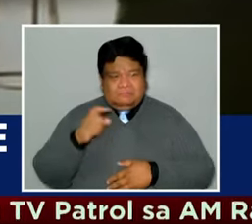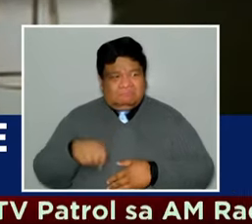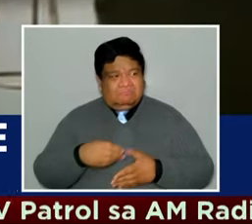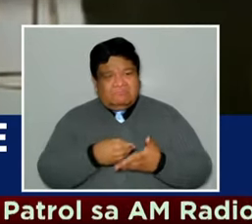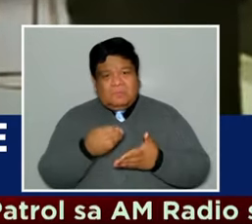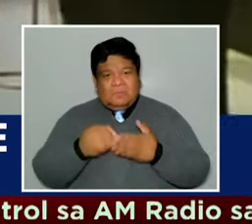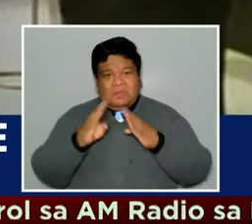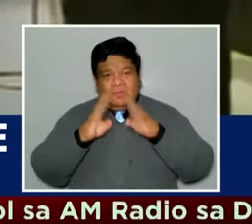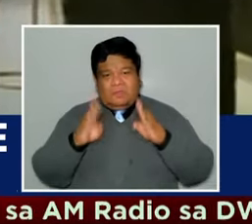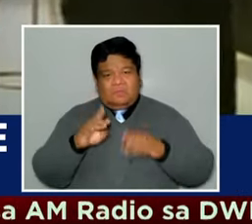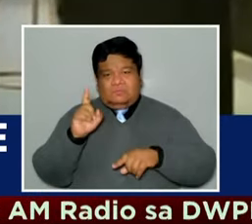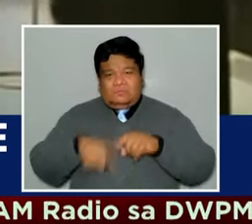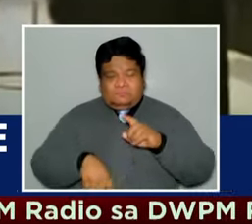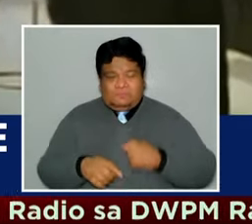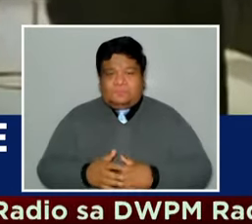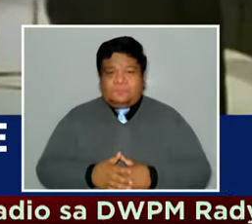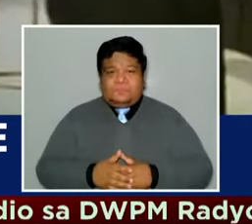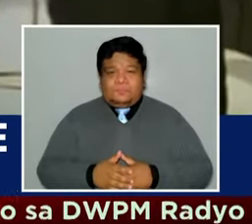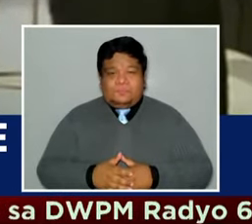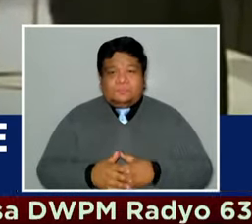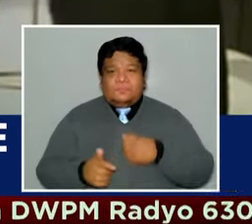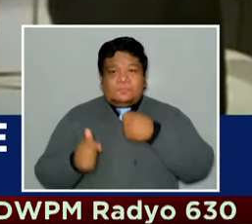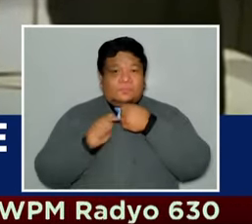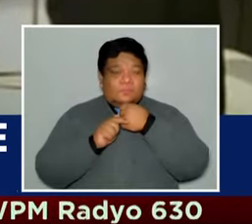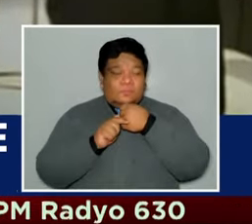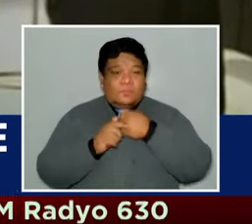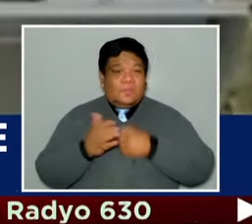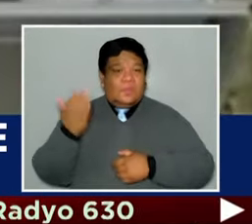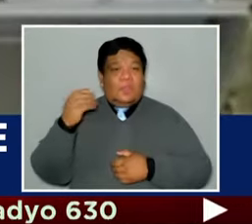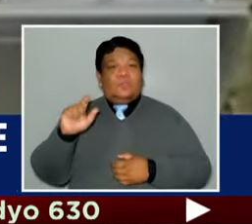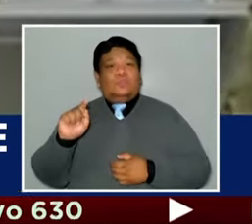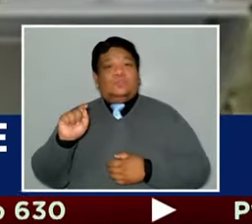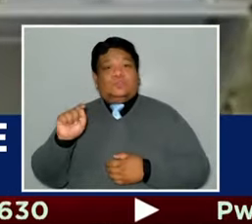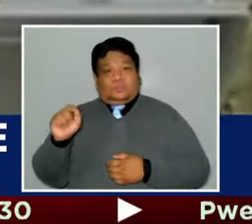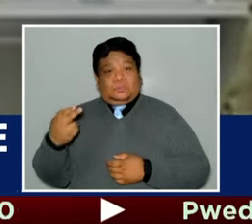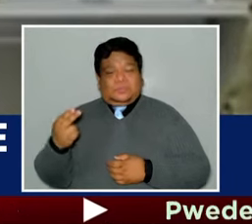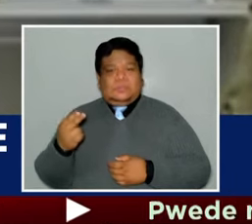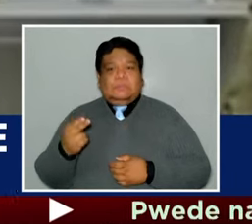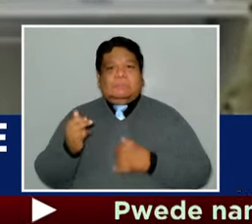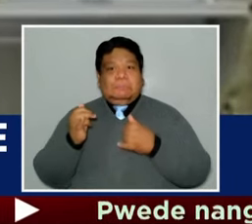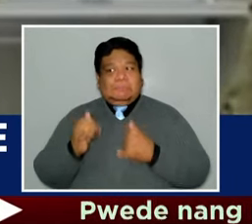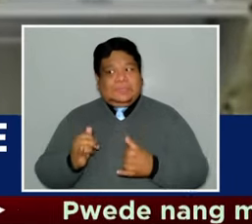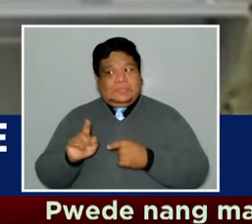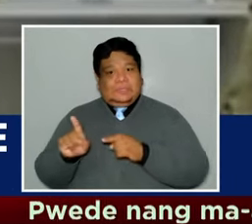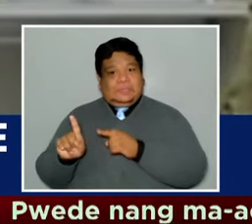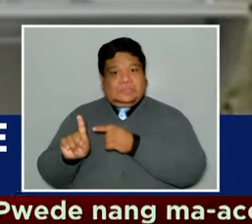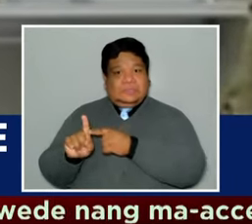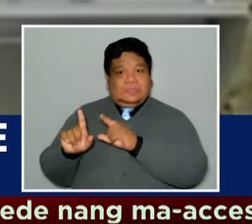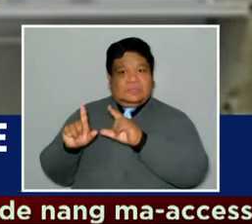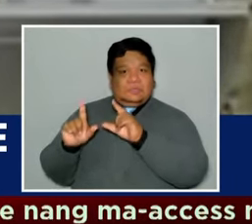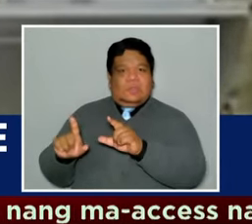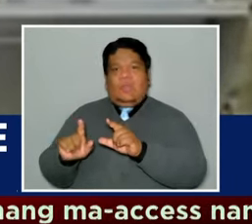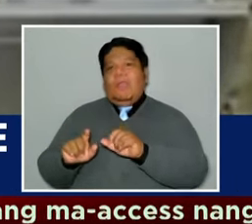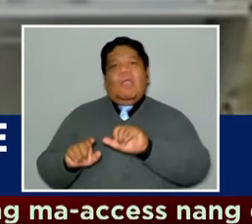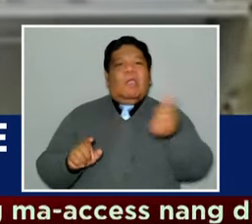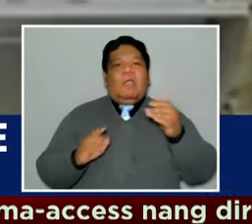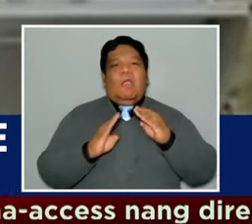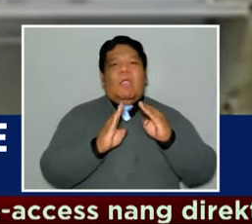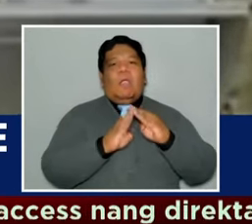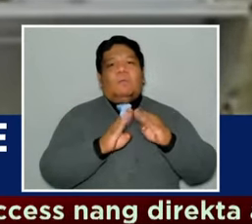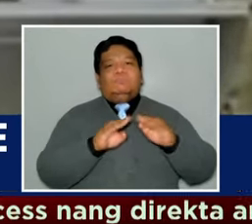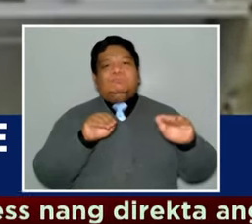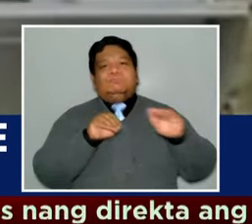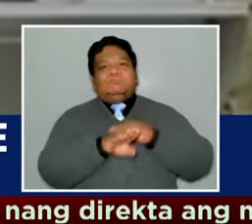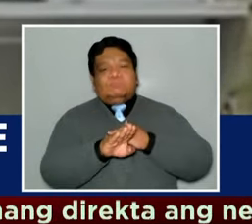Webes na nakaraang linggo, isang bahay muli ang pinasok ng kawatan. Base sa mga CCTV, hindi isang tao ang gumagawa